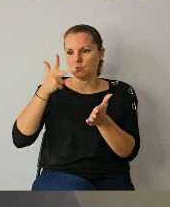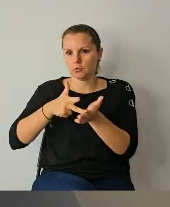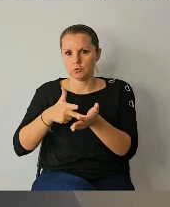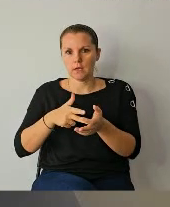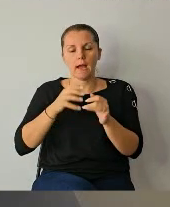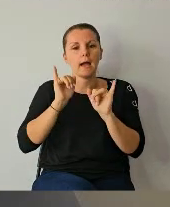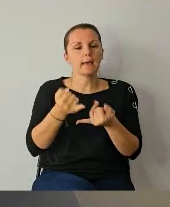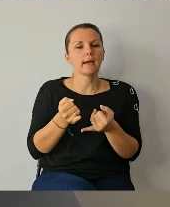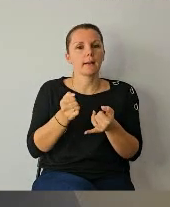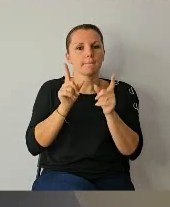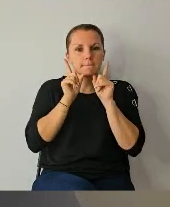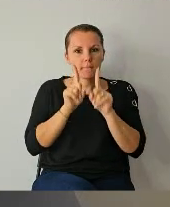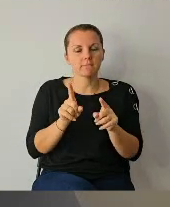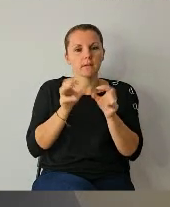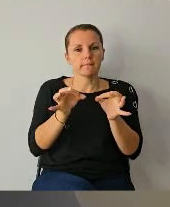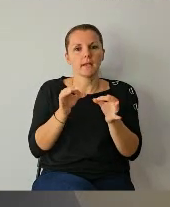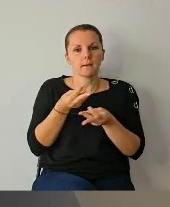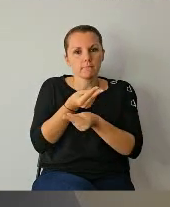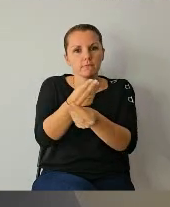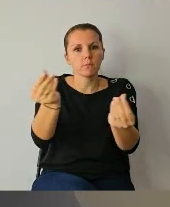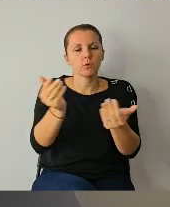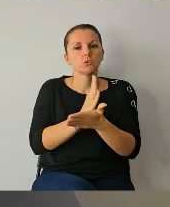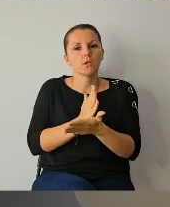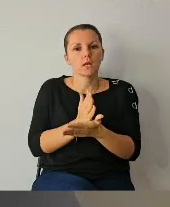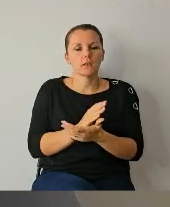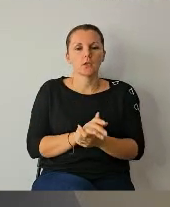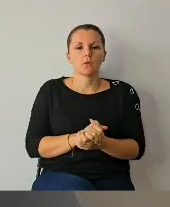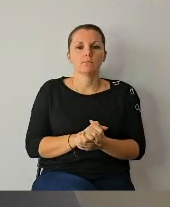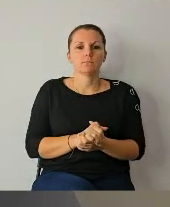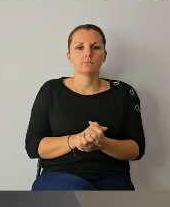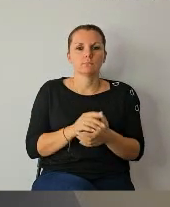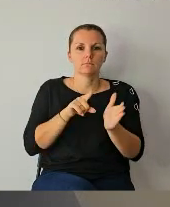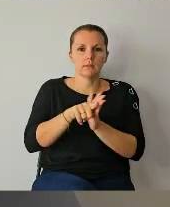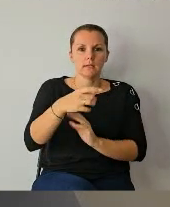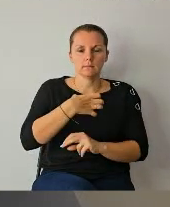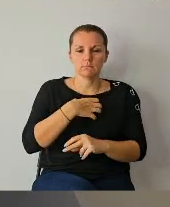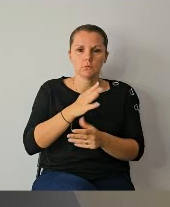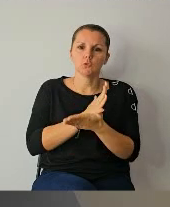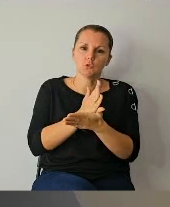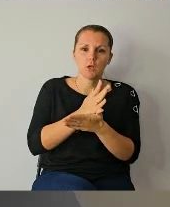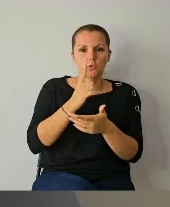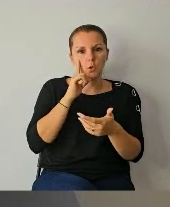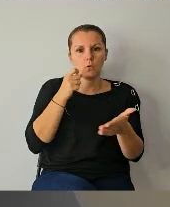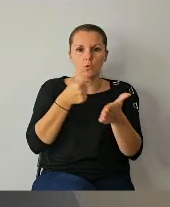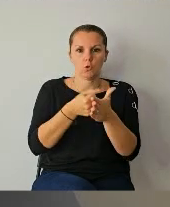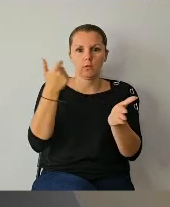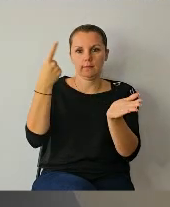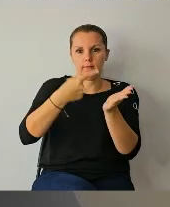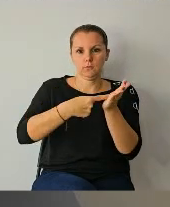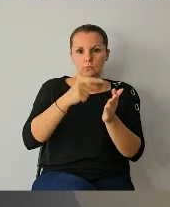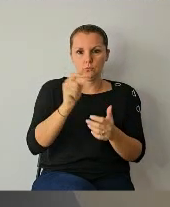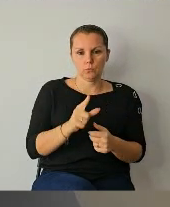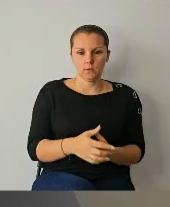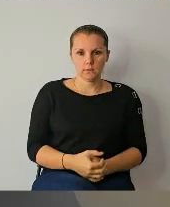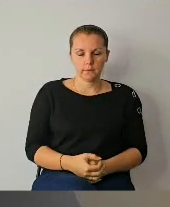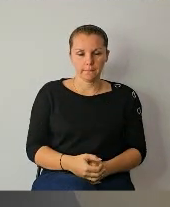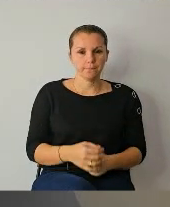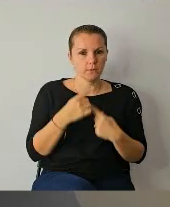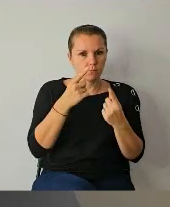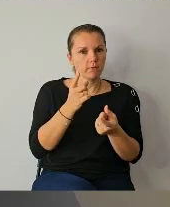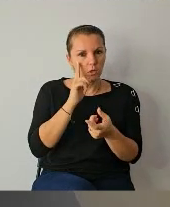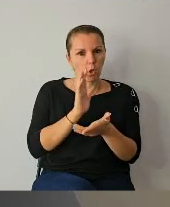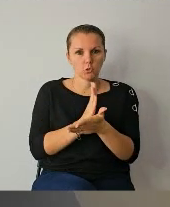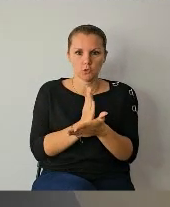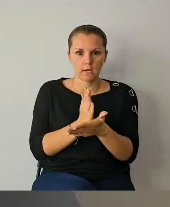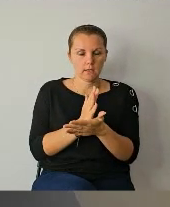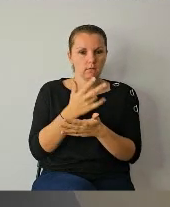jest wypłacana obecnie? Obecnie średnio nauczyciel, średnio tak do 1000 zł. Ale to mówię średnio.